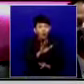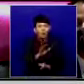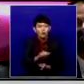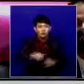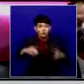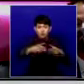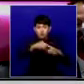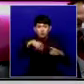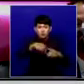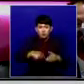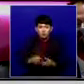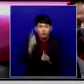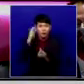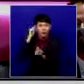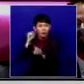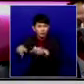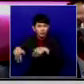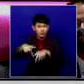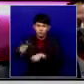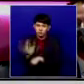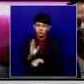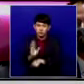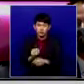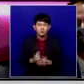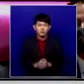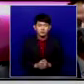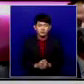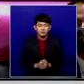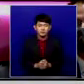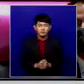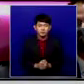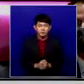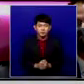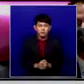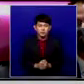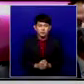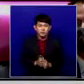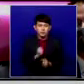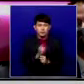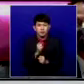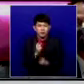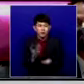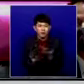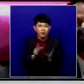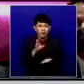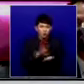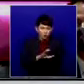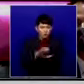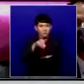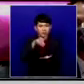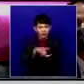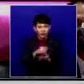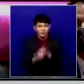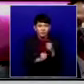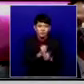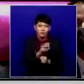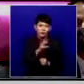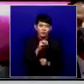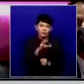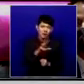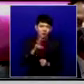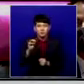านนะจนจบเลยนะจะเป็นการบูรณาการงบกลางงบ6364ผมไม่พู